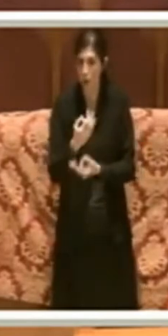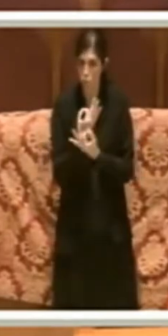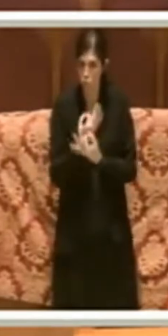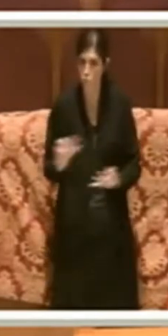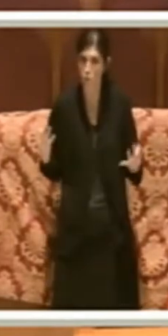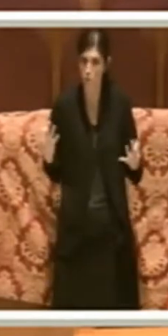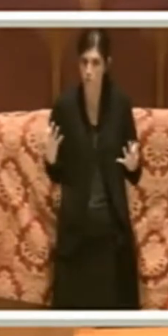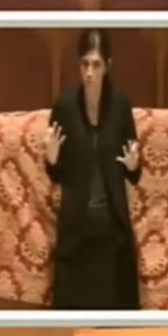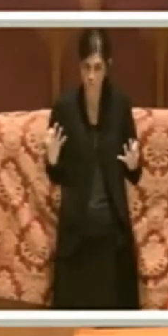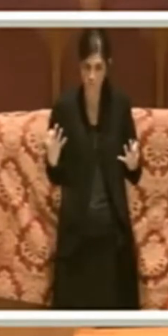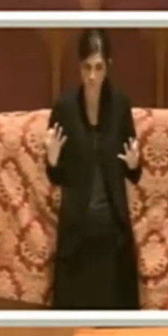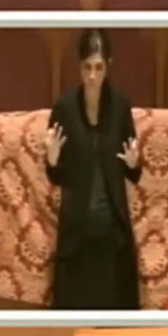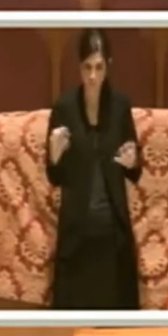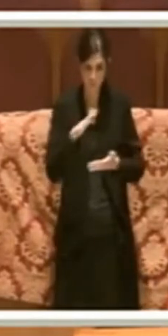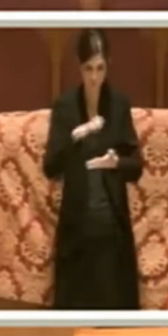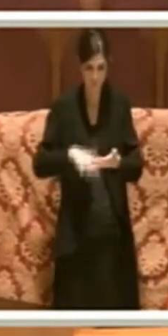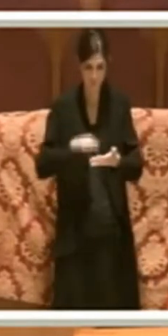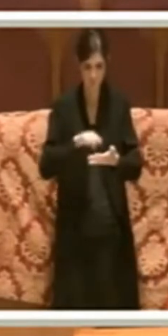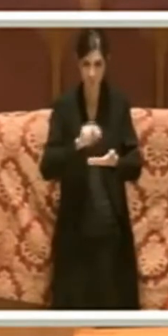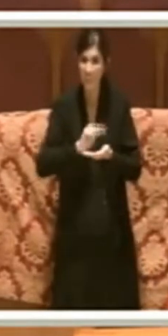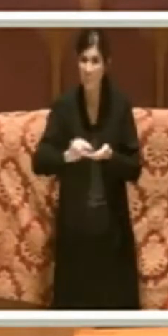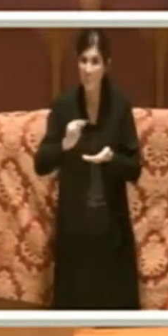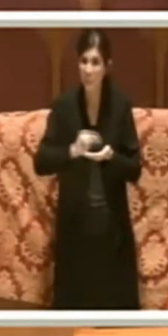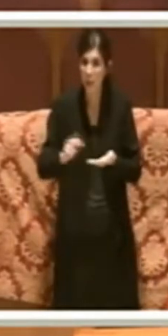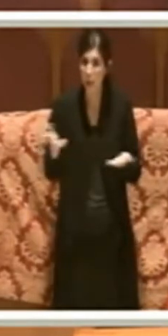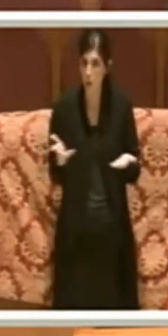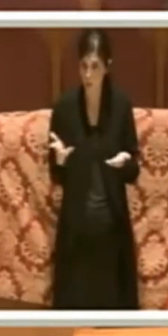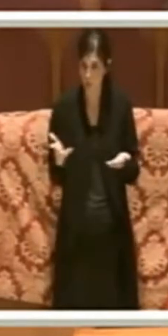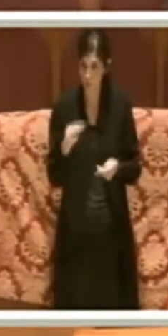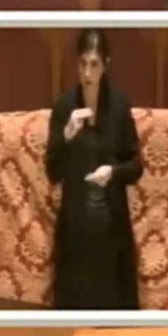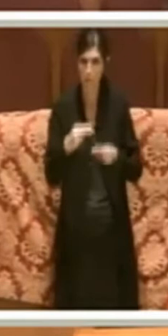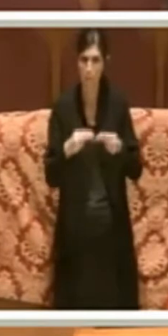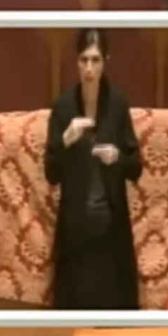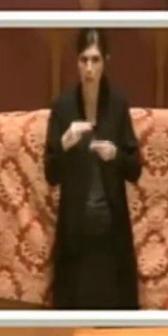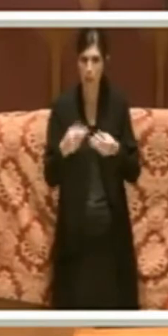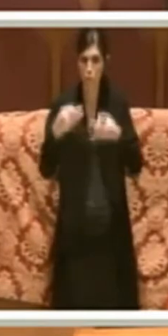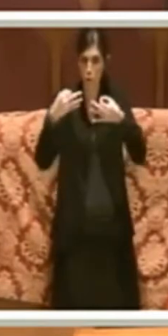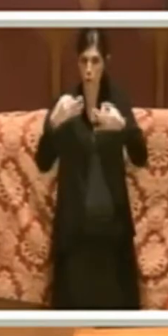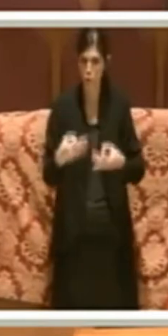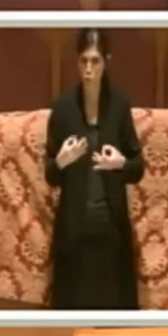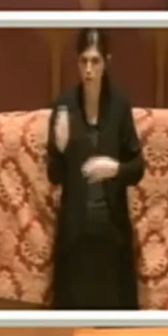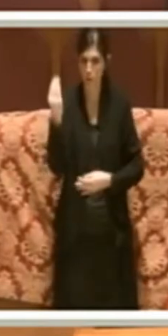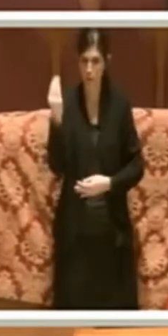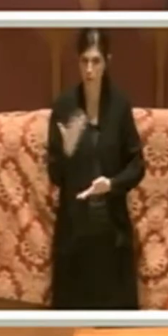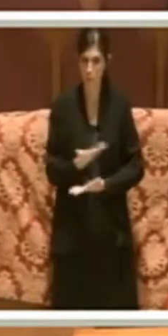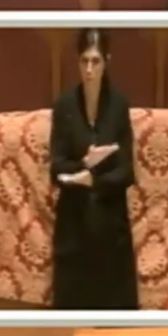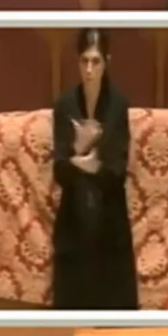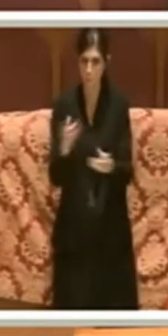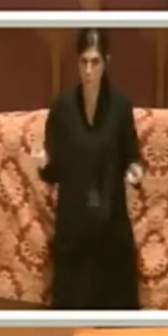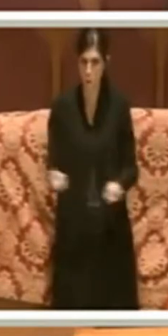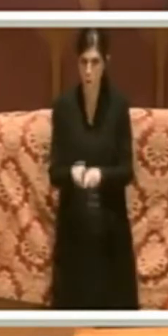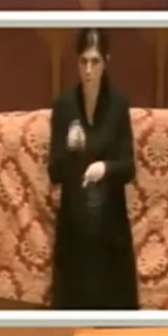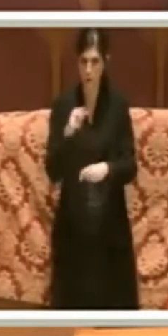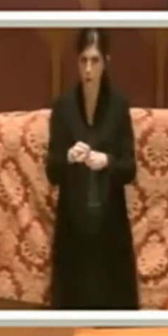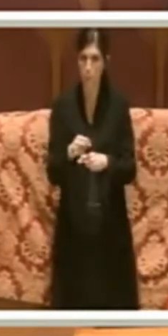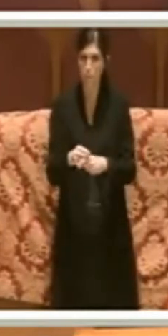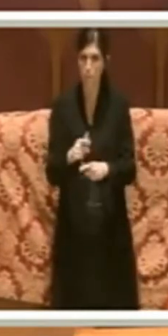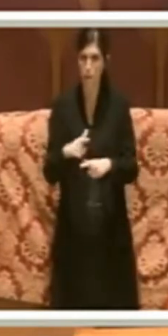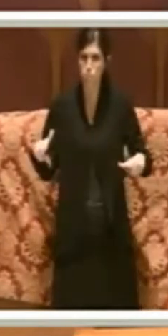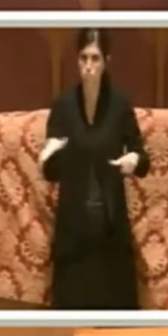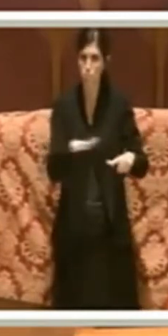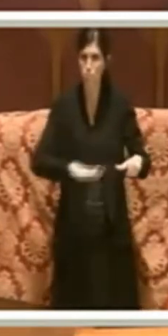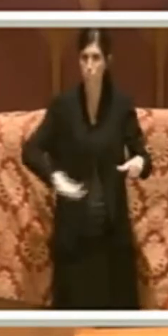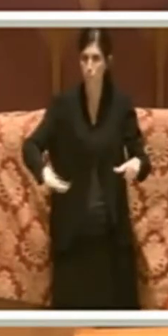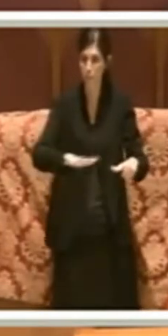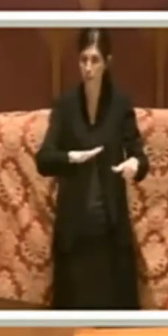Che c'è scritto qui dentro? Innanzitutto che il bilancio consolidato per un ente pubblico come Roma Capitale si fa solo da 3 anni, prima non si